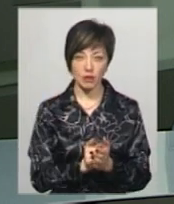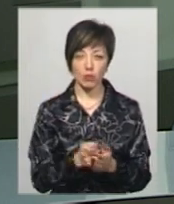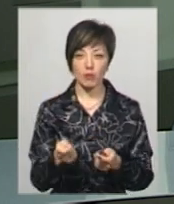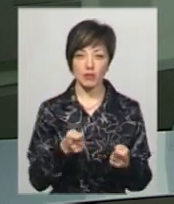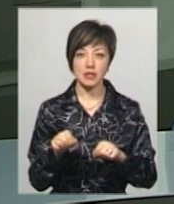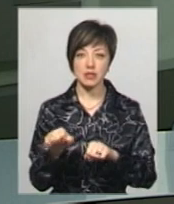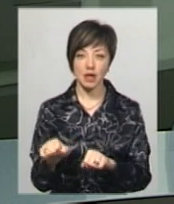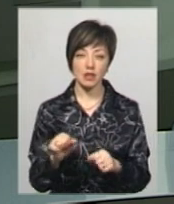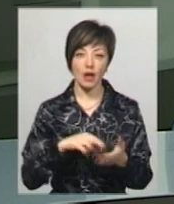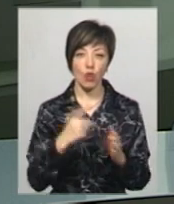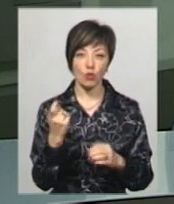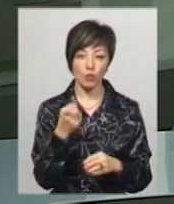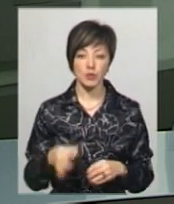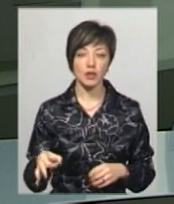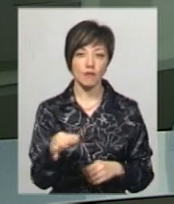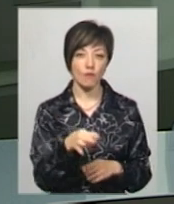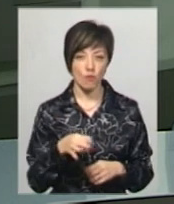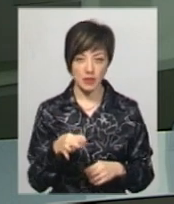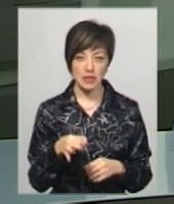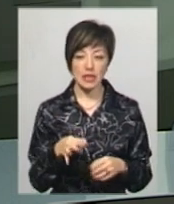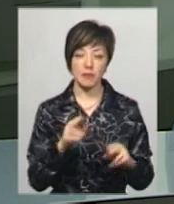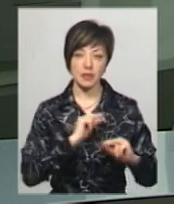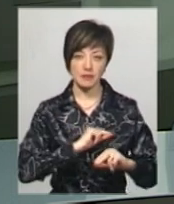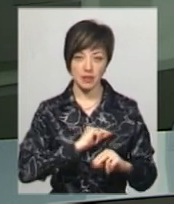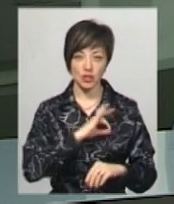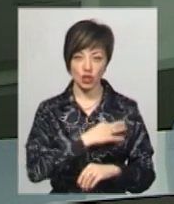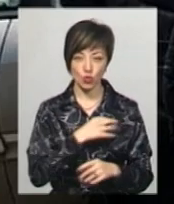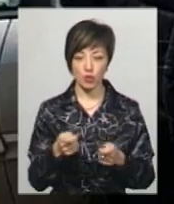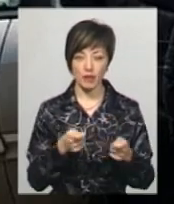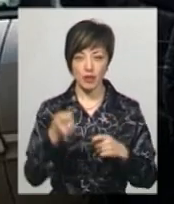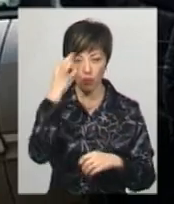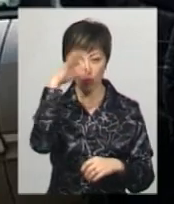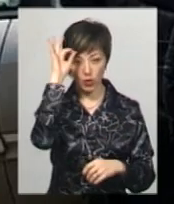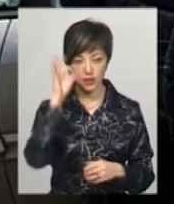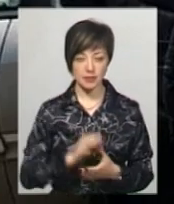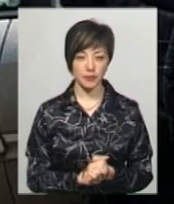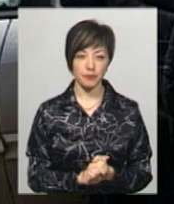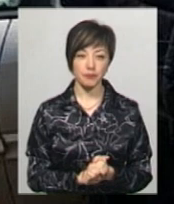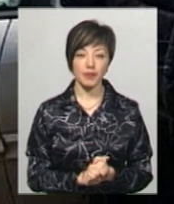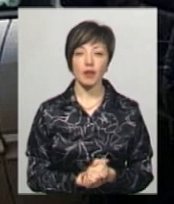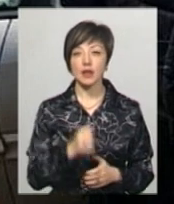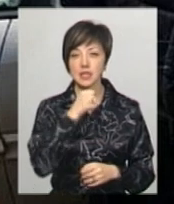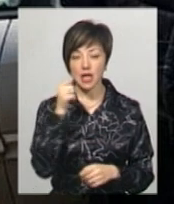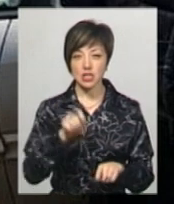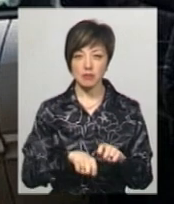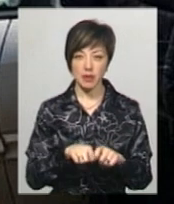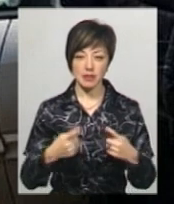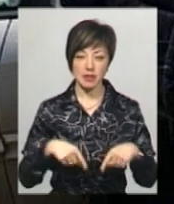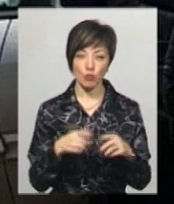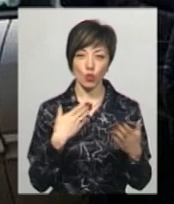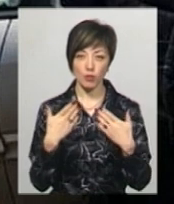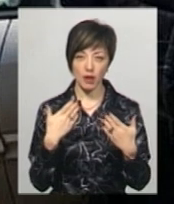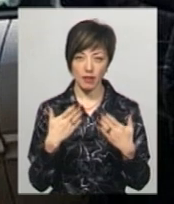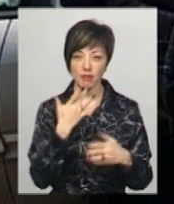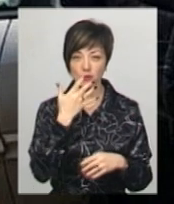управління захисту економіки Хмельницької області та співробітники слідчого управління поліції Хмельницької області. Старший інспектор сектору